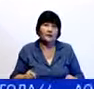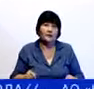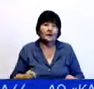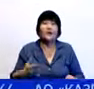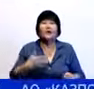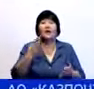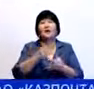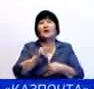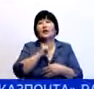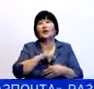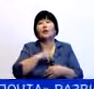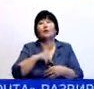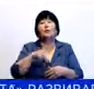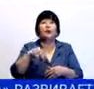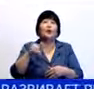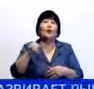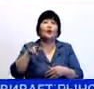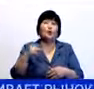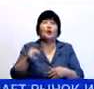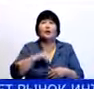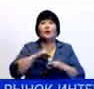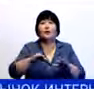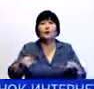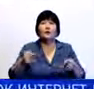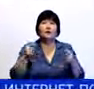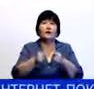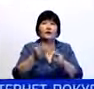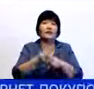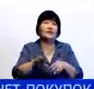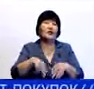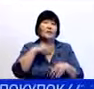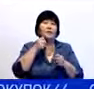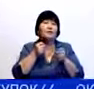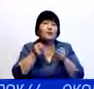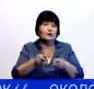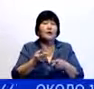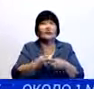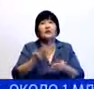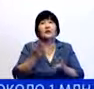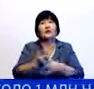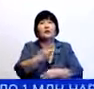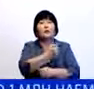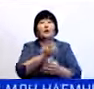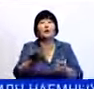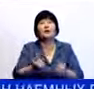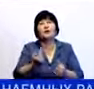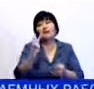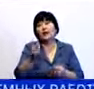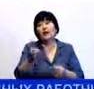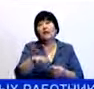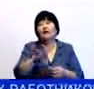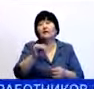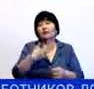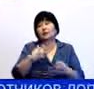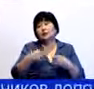Я являюсь работником приюта Умай. Работаю с детьми. Во главе угла их безопасность, поэтому решила привиться. Получила оба компонента. Вся